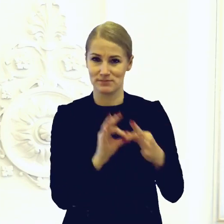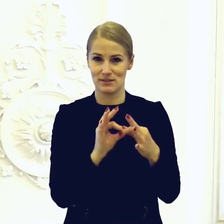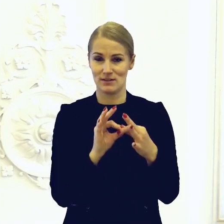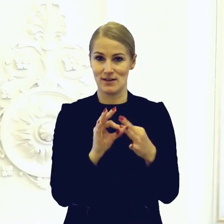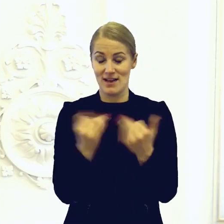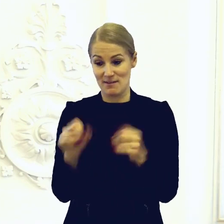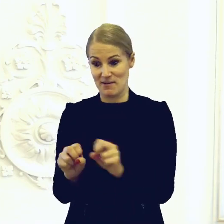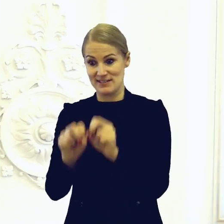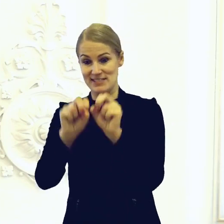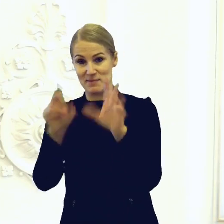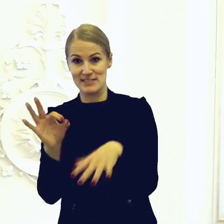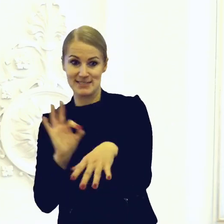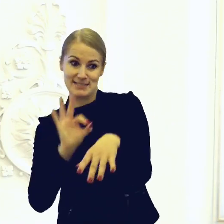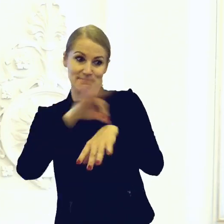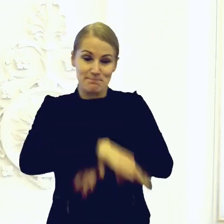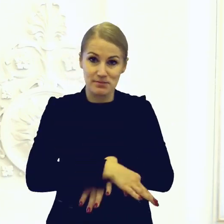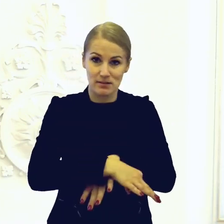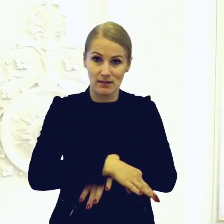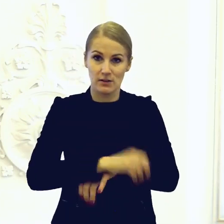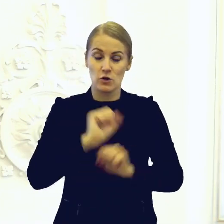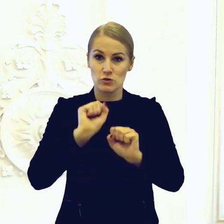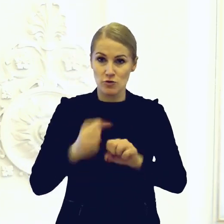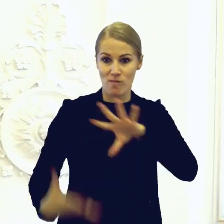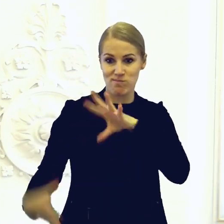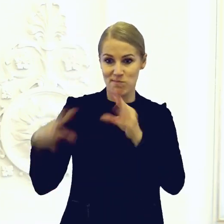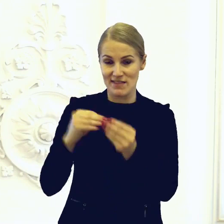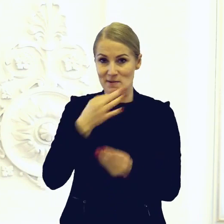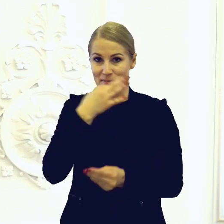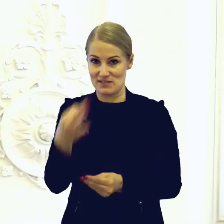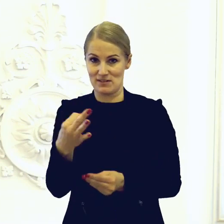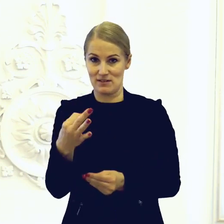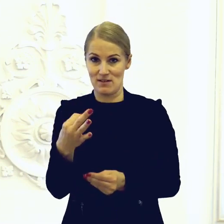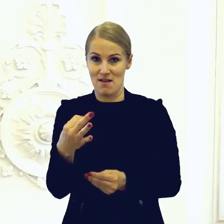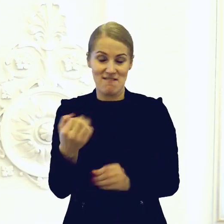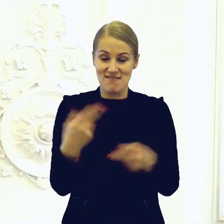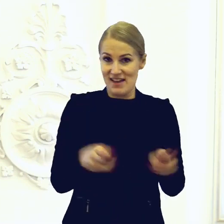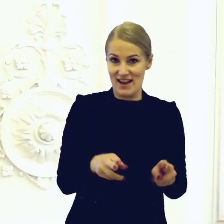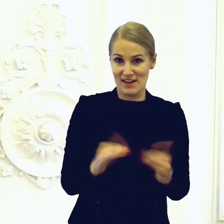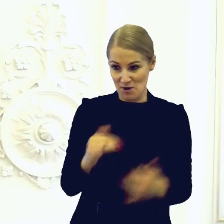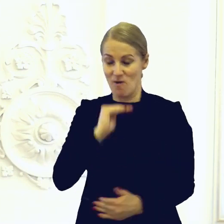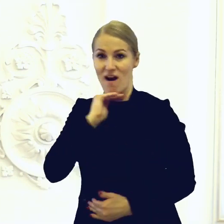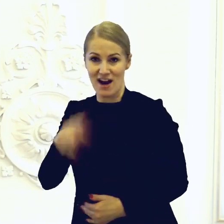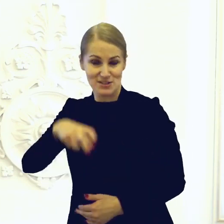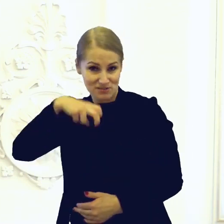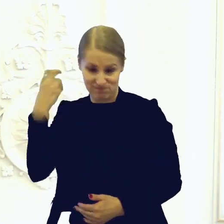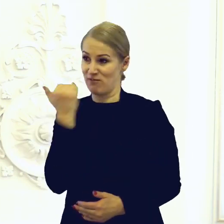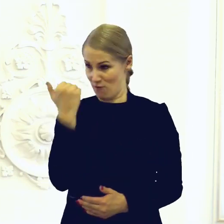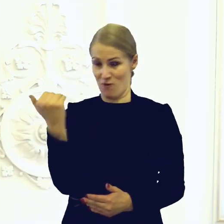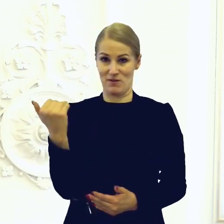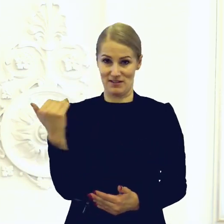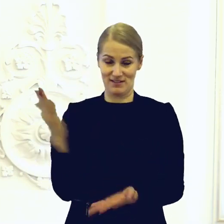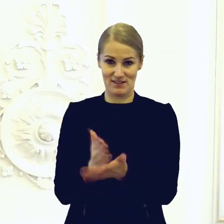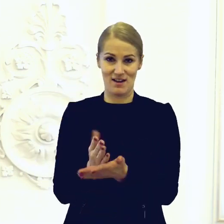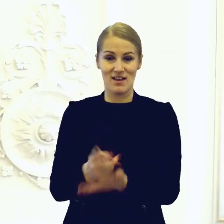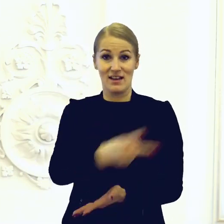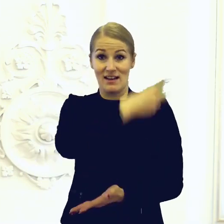kažkoks specialus spaudimas prieiti tų išvadų, kurios šiandien yra visiškai akivaizdžios. Lietuva niekada